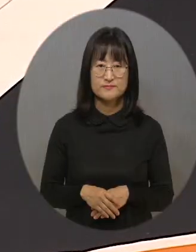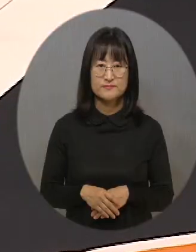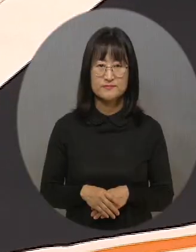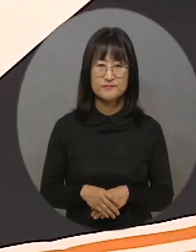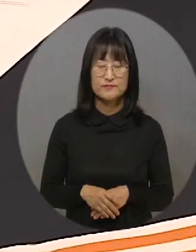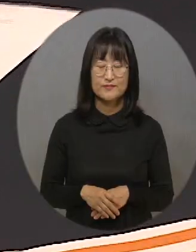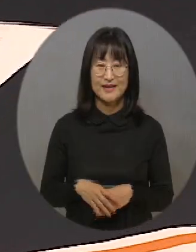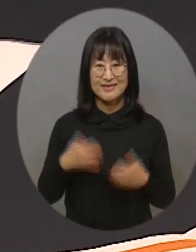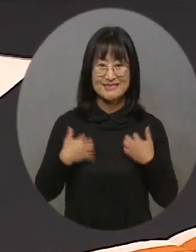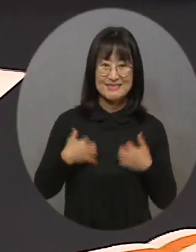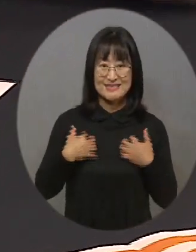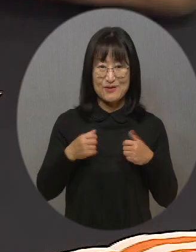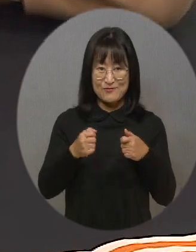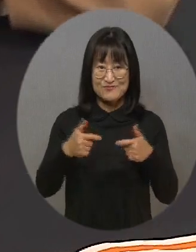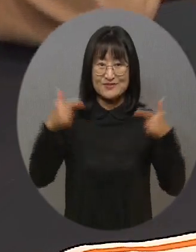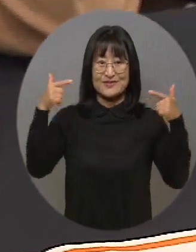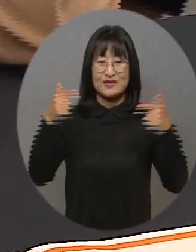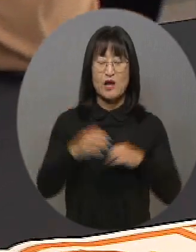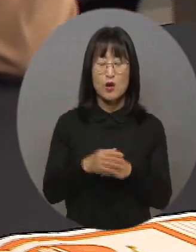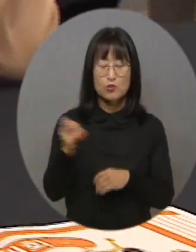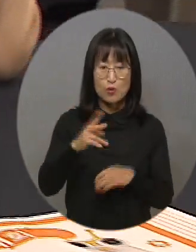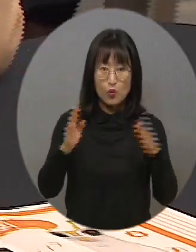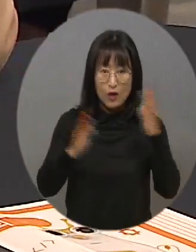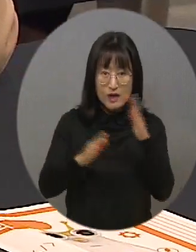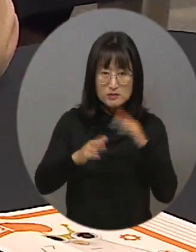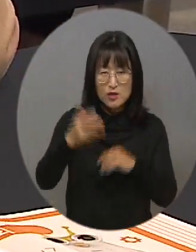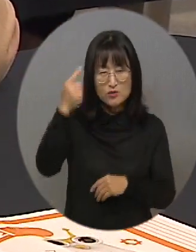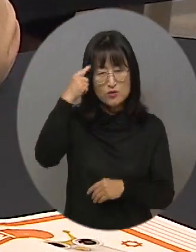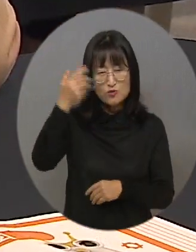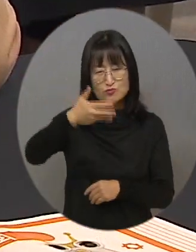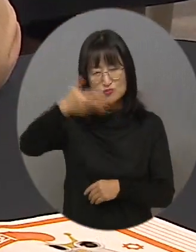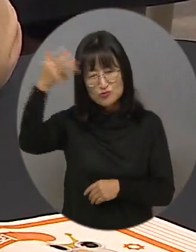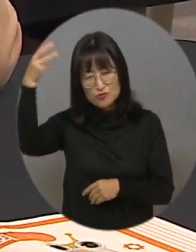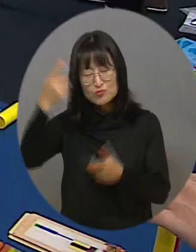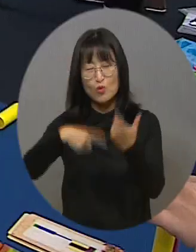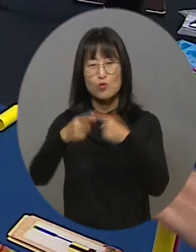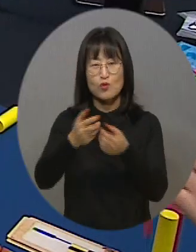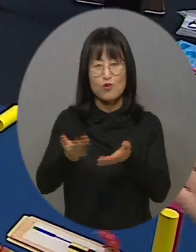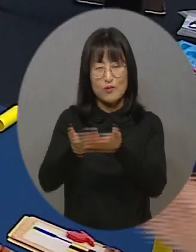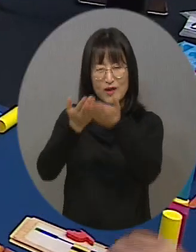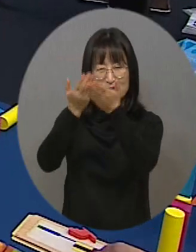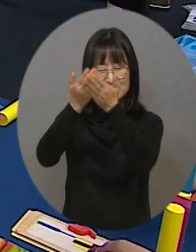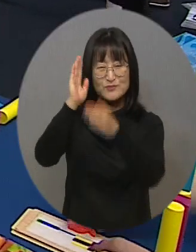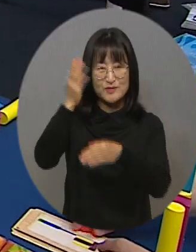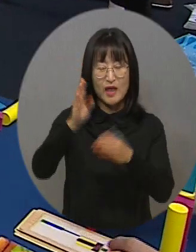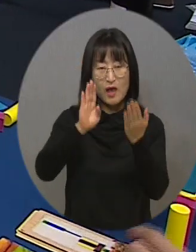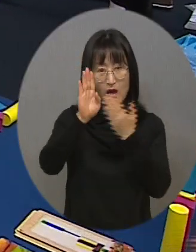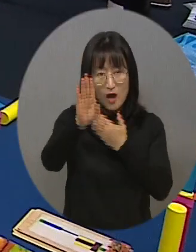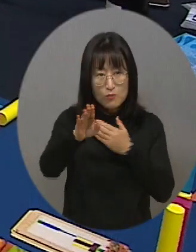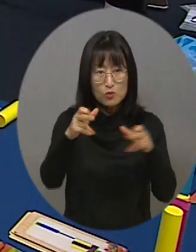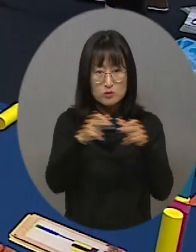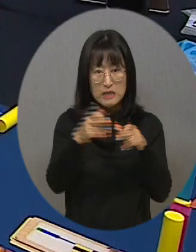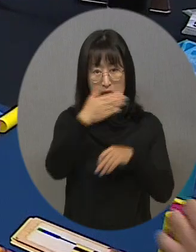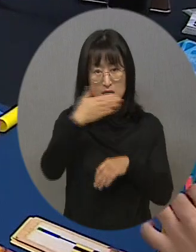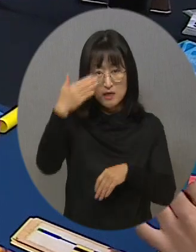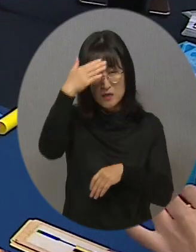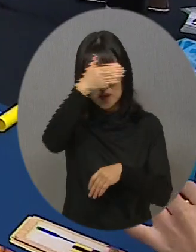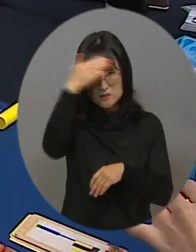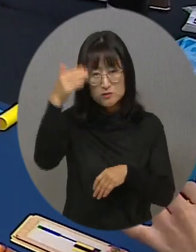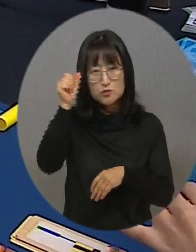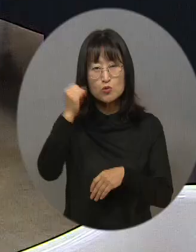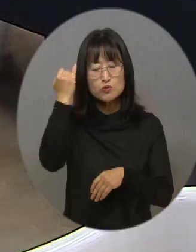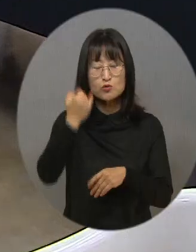커져가는 즐거움, 그리고 그 안에 학생들의 꿈도 무럭무럭 커나가는 가운데 앞으로 장애 청소년들이